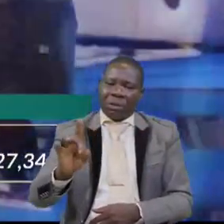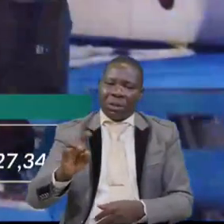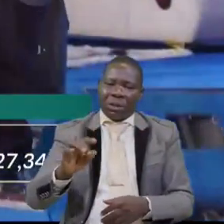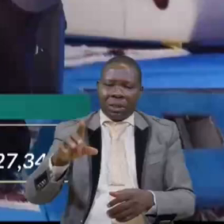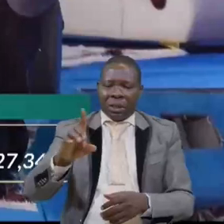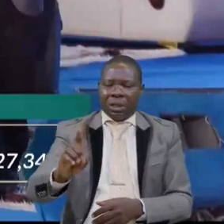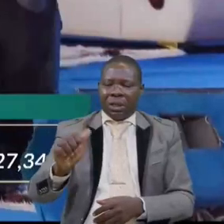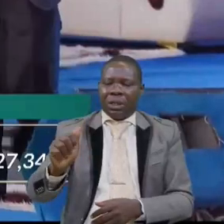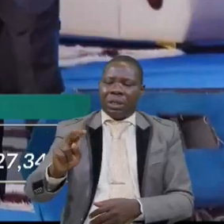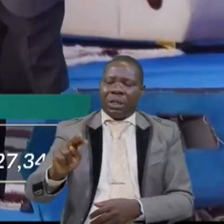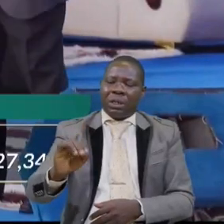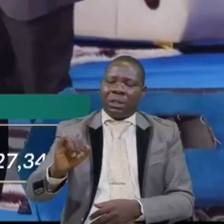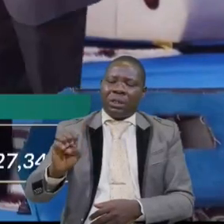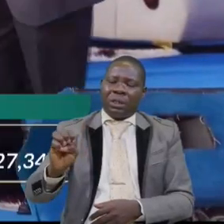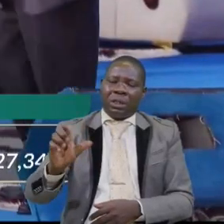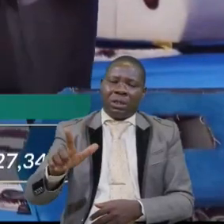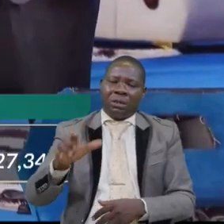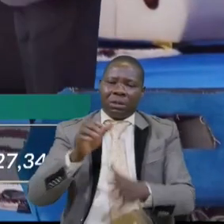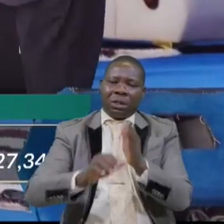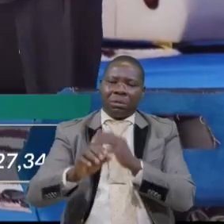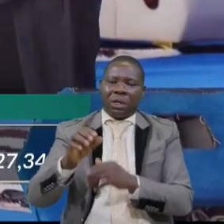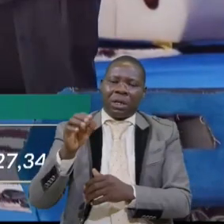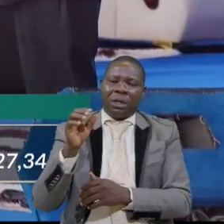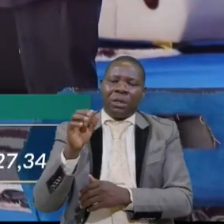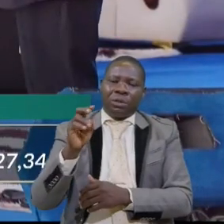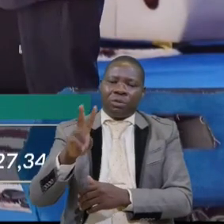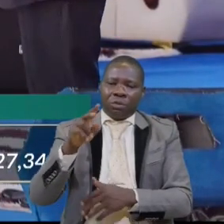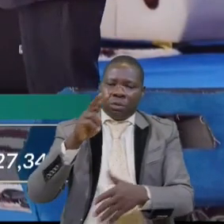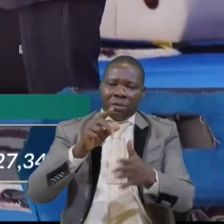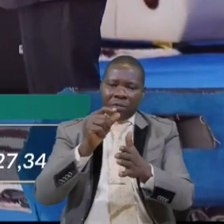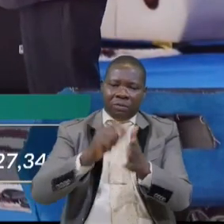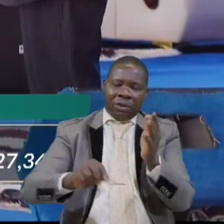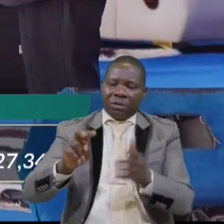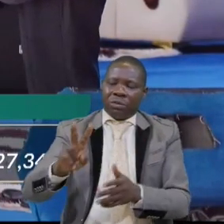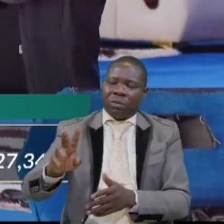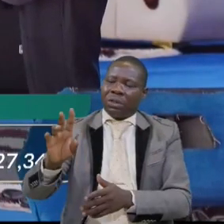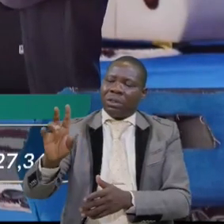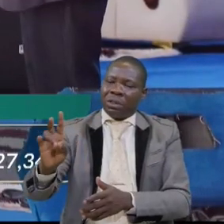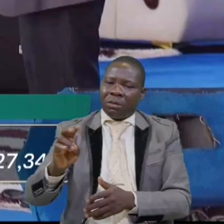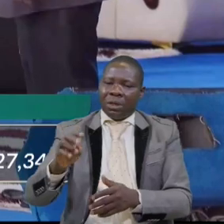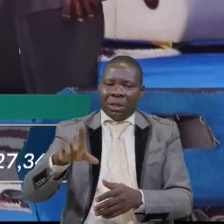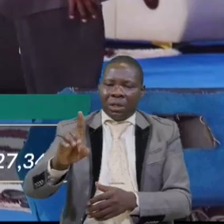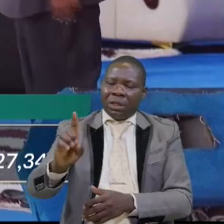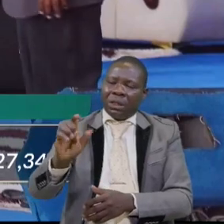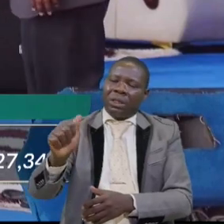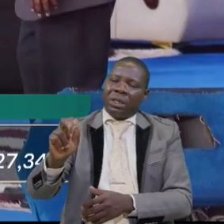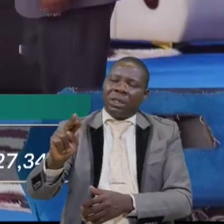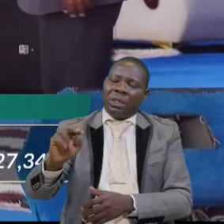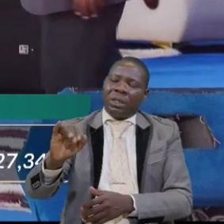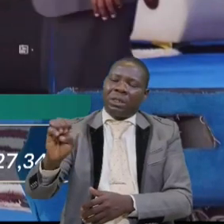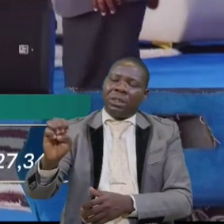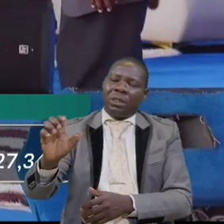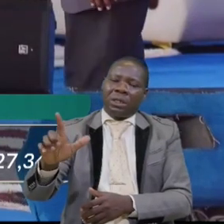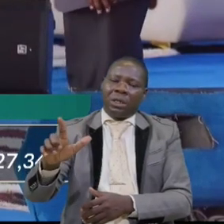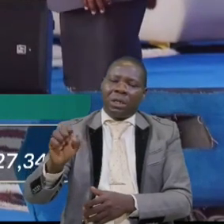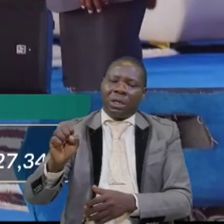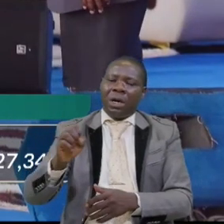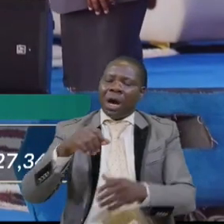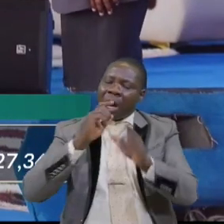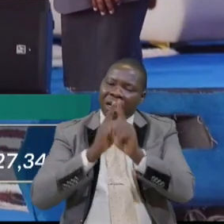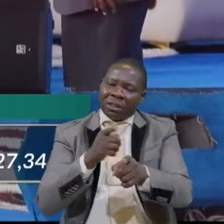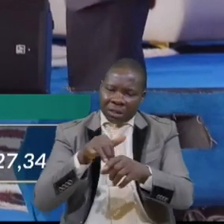Daniel 2, lisons pas du verset 27. Daniel répondit en présence du roi et dit,